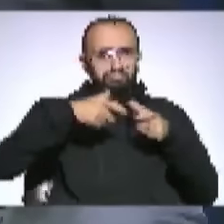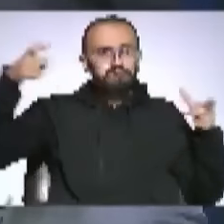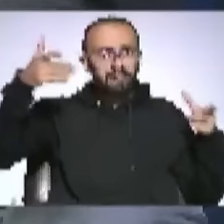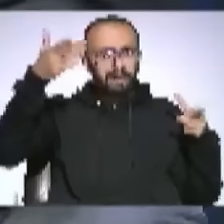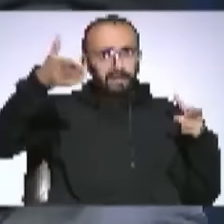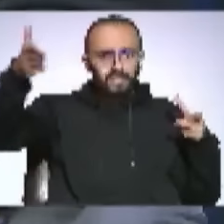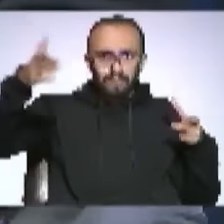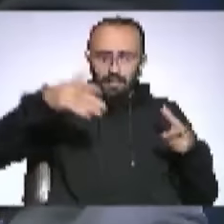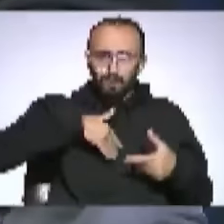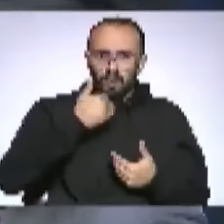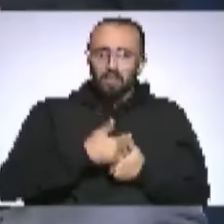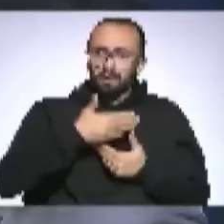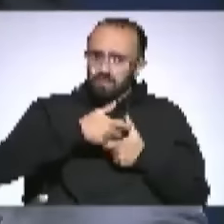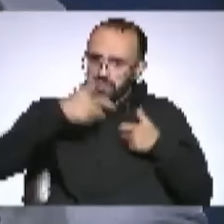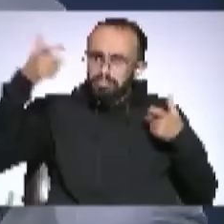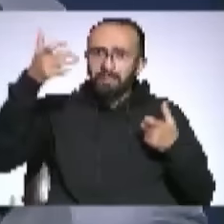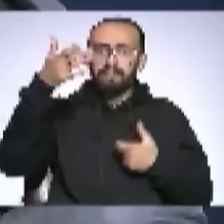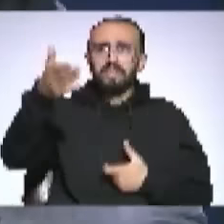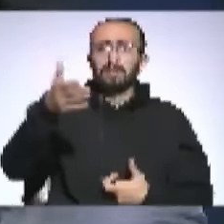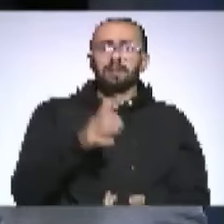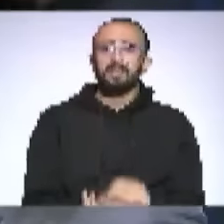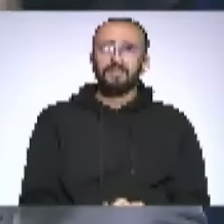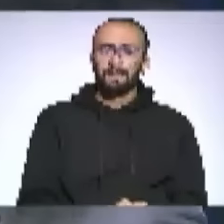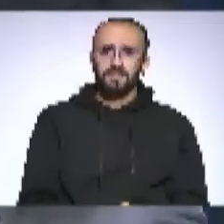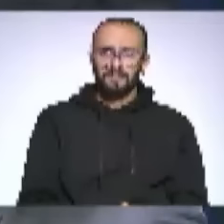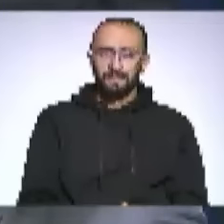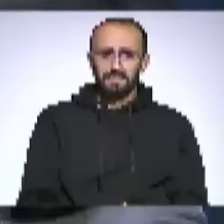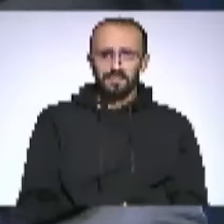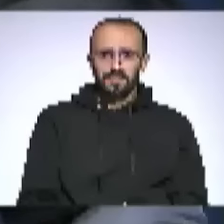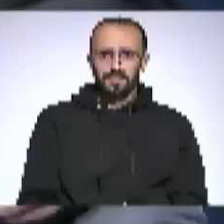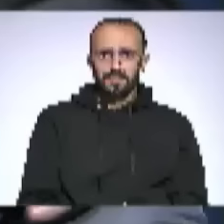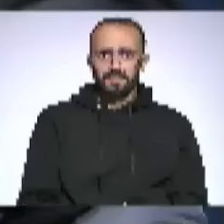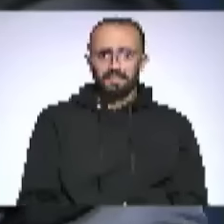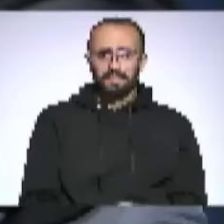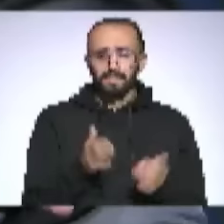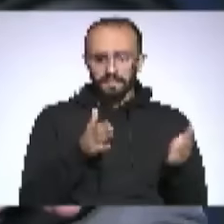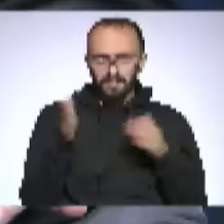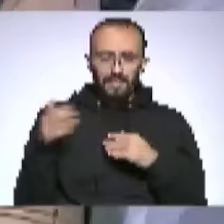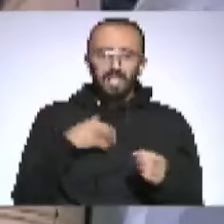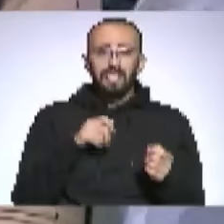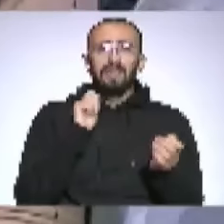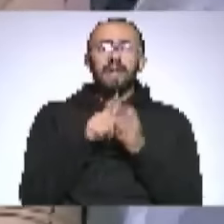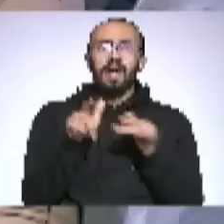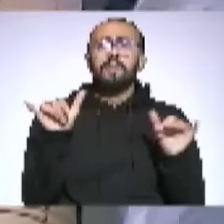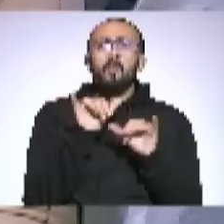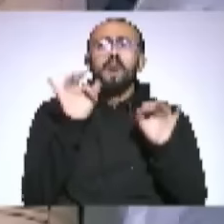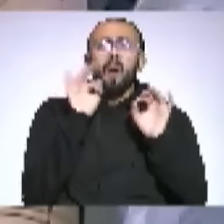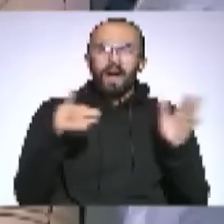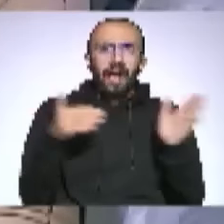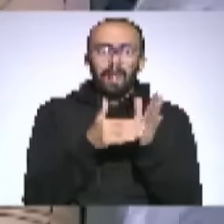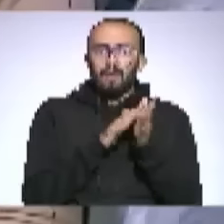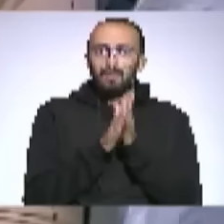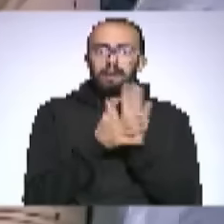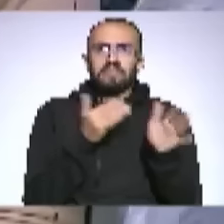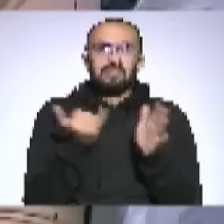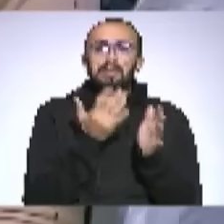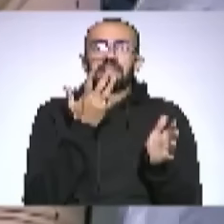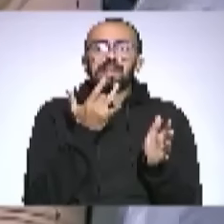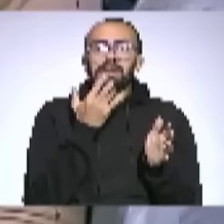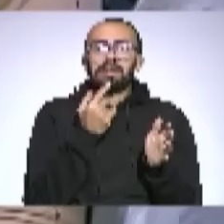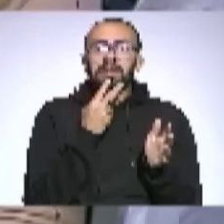محامين من ولادنا اللباط لم يكن في نفس المنطقه يبم بقى في منطقه اخرى طيب هختم برساله مهمه قوي وسريعا يا سيدنا ان احنا بقينا دقيقتين